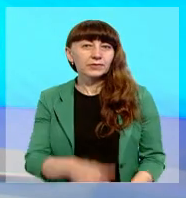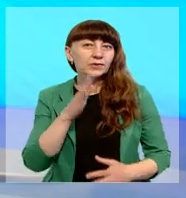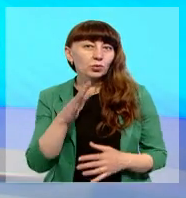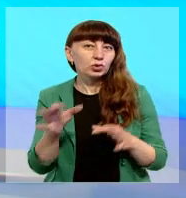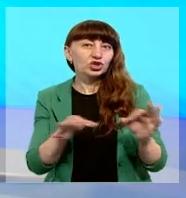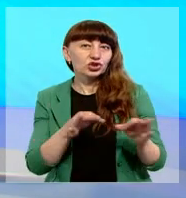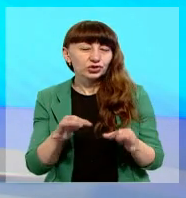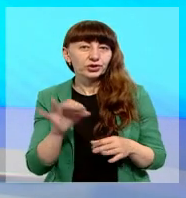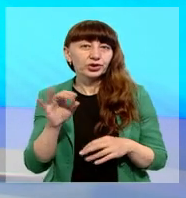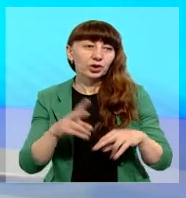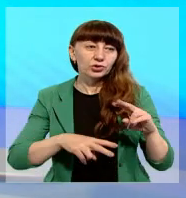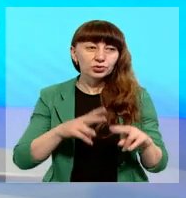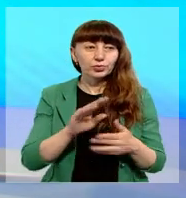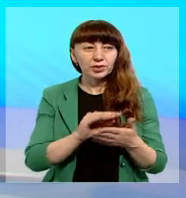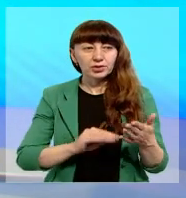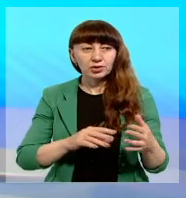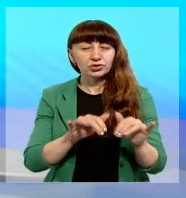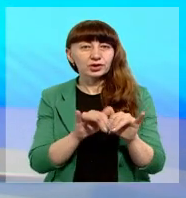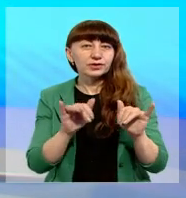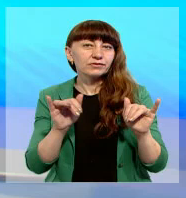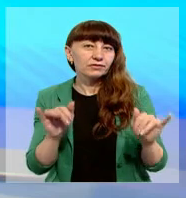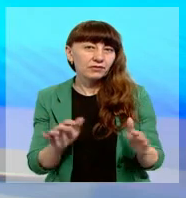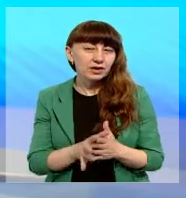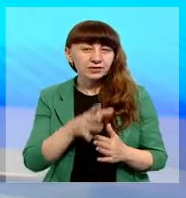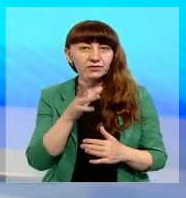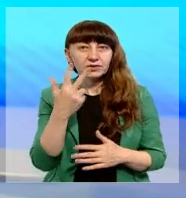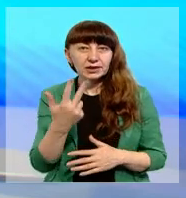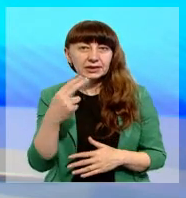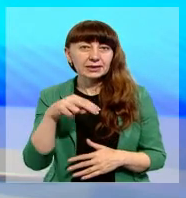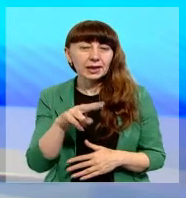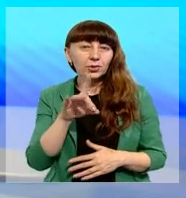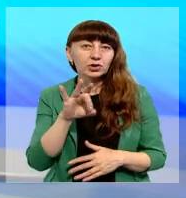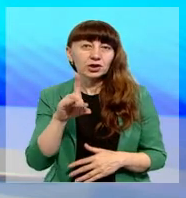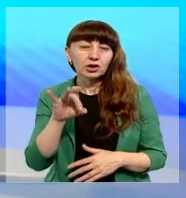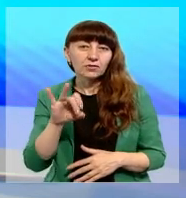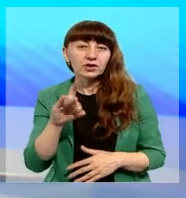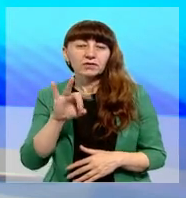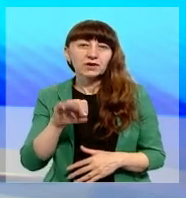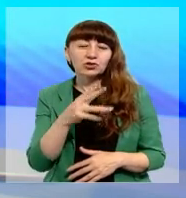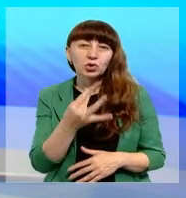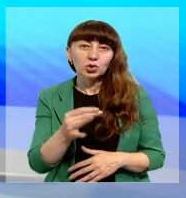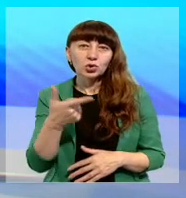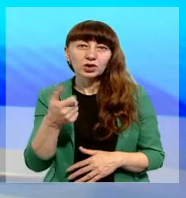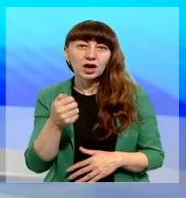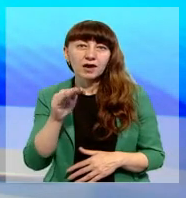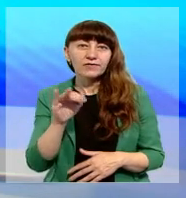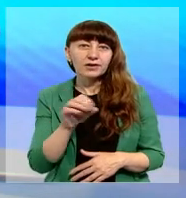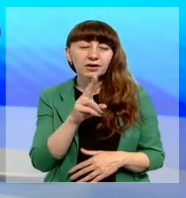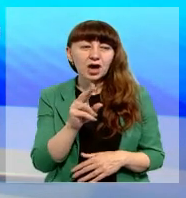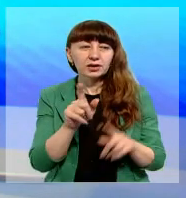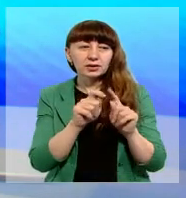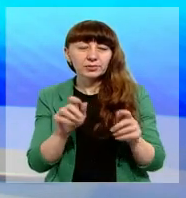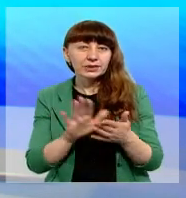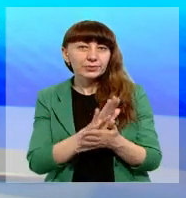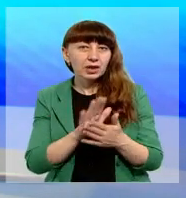Будущие инженеры и конструкторы продолжают развивать навыки 3D-моделирования и векторную графику. По всему региону открыты